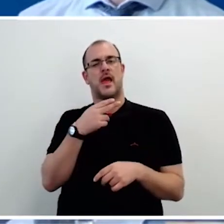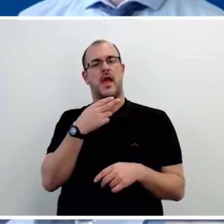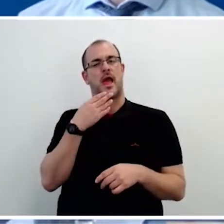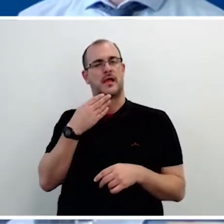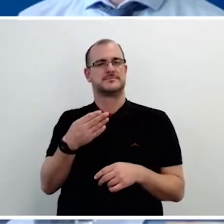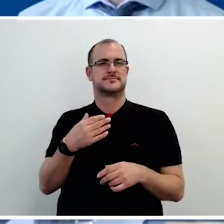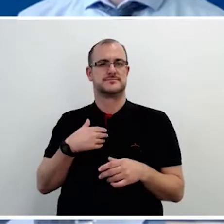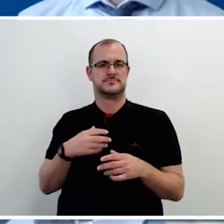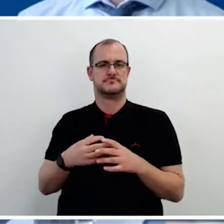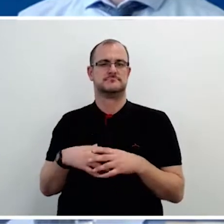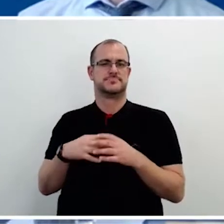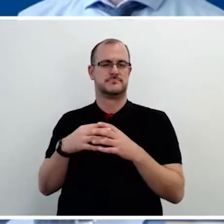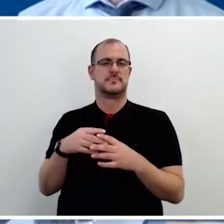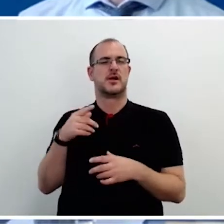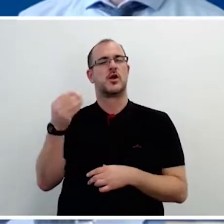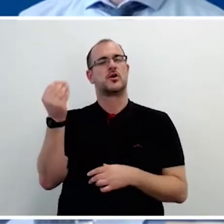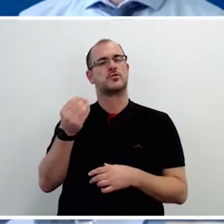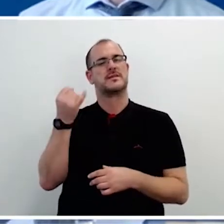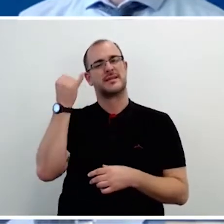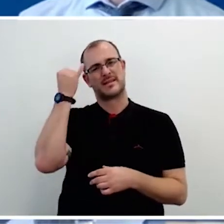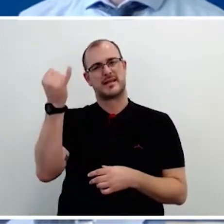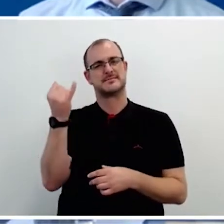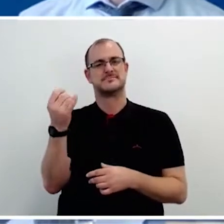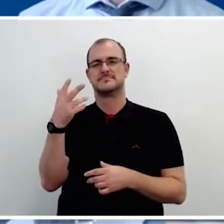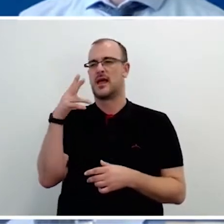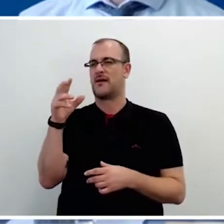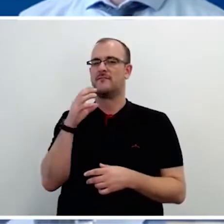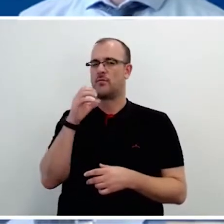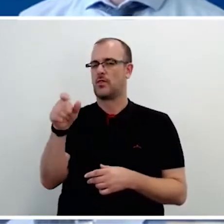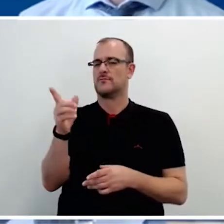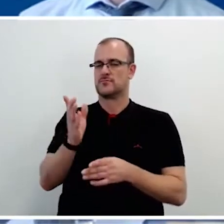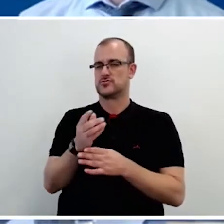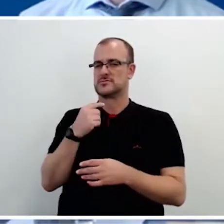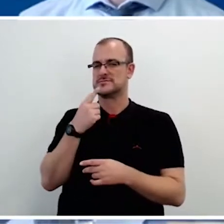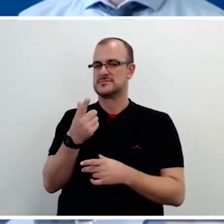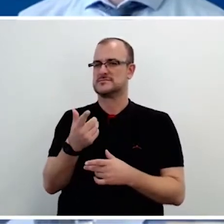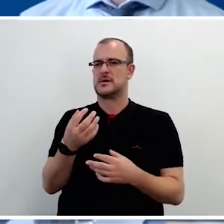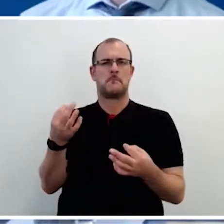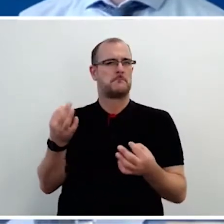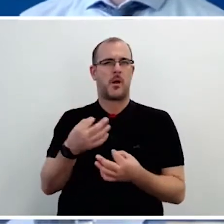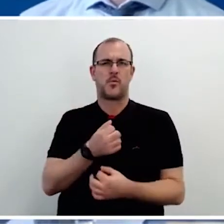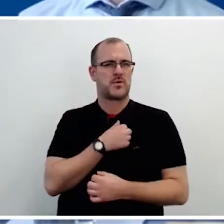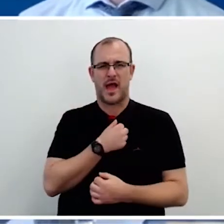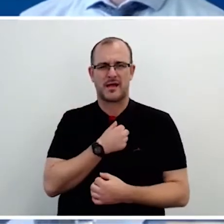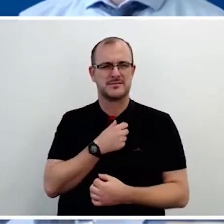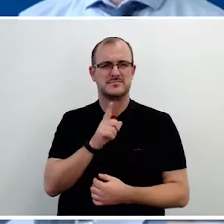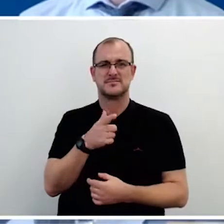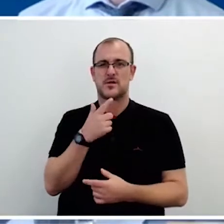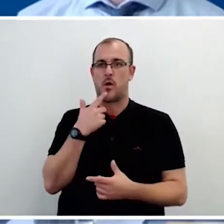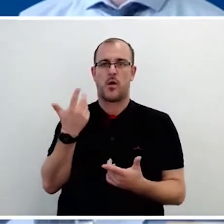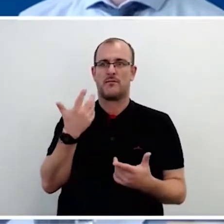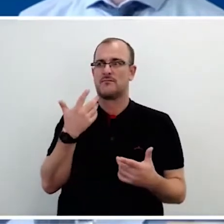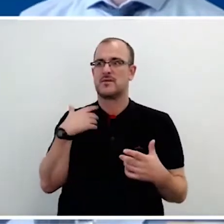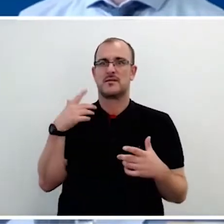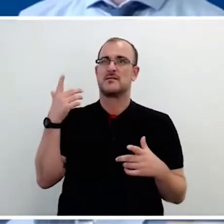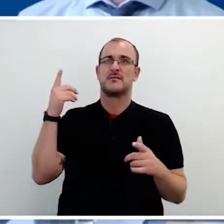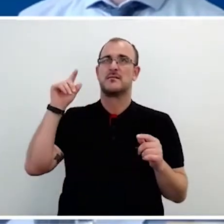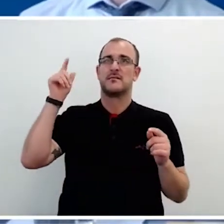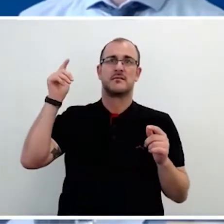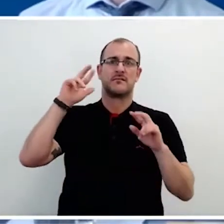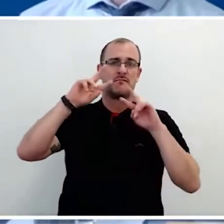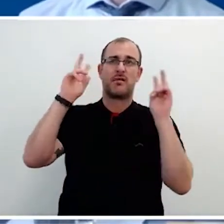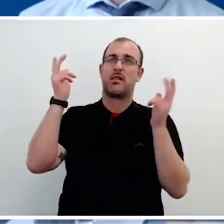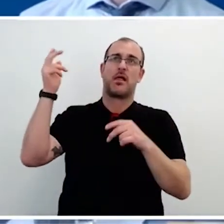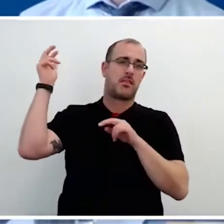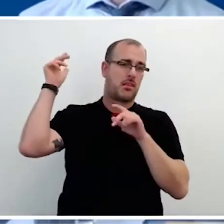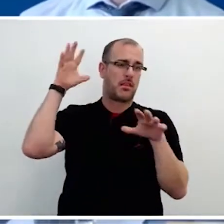Thema künstliche Intelligenz, der Wolf hat schon ausgeführt, ist nichts, wovor man Angst haben muss. Es ist auch kein Alien, was irgendwie von extern auf uns